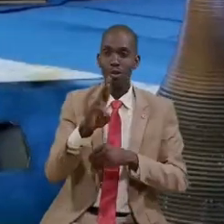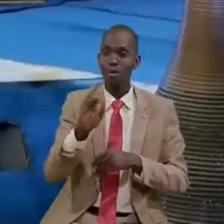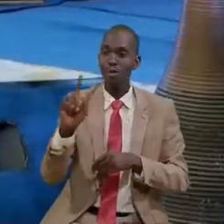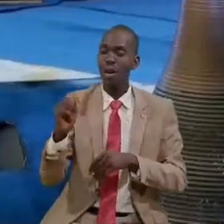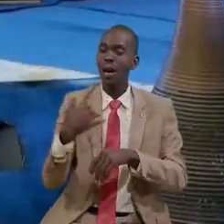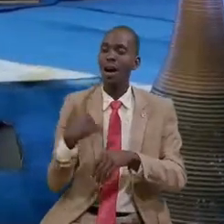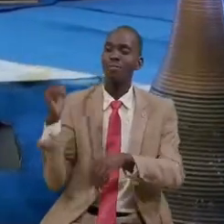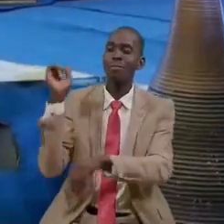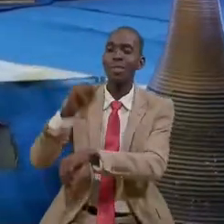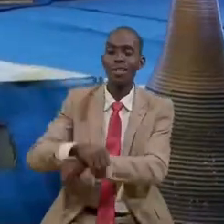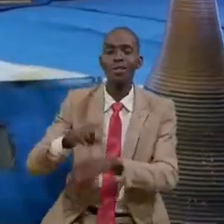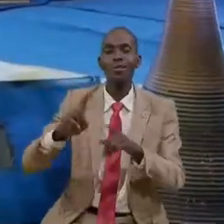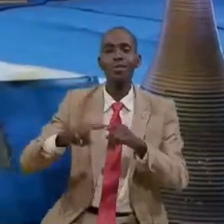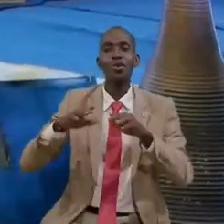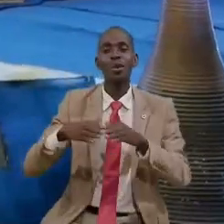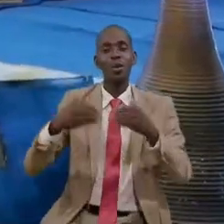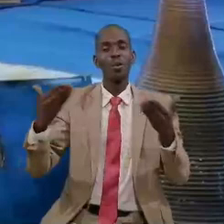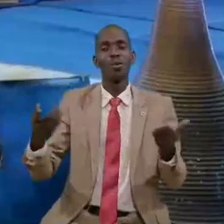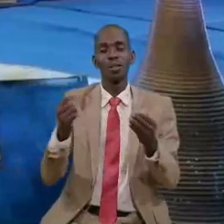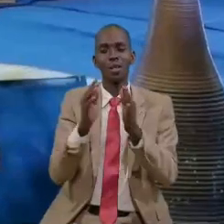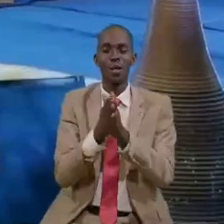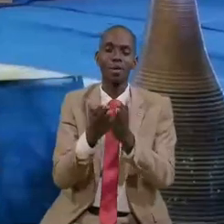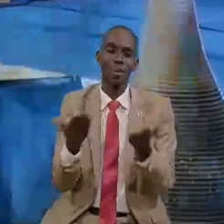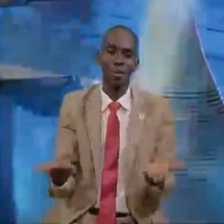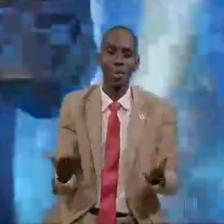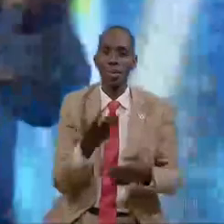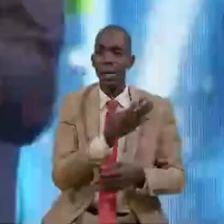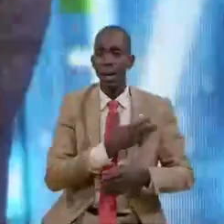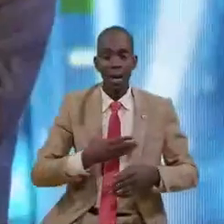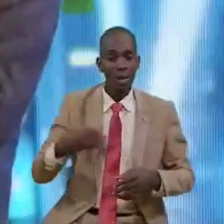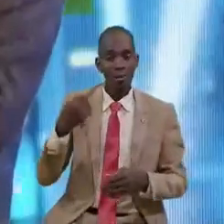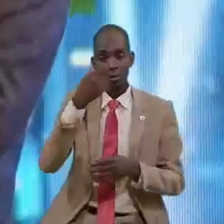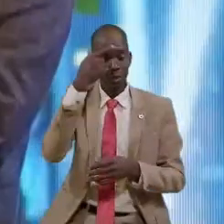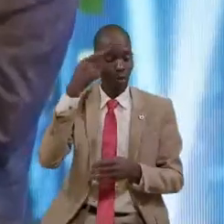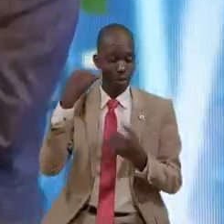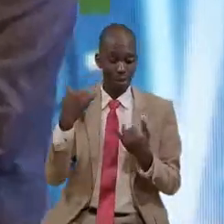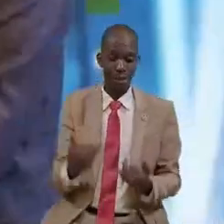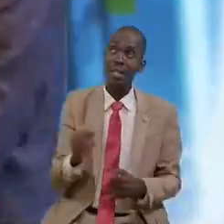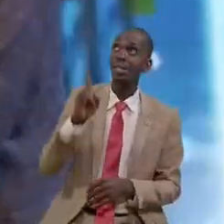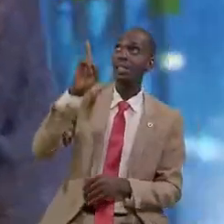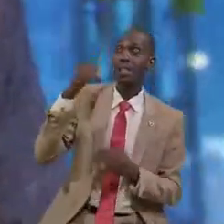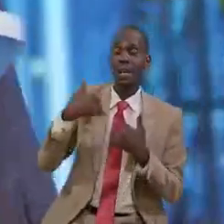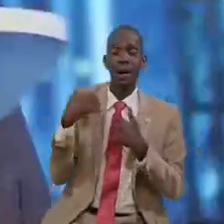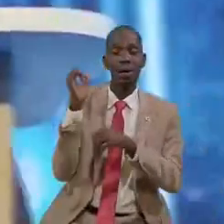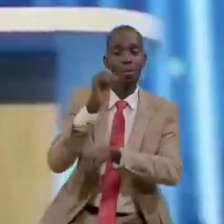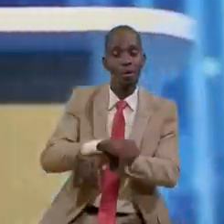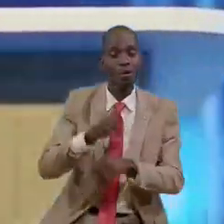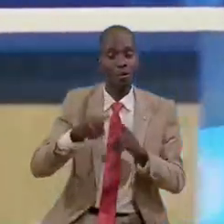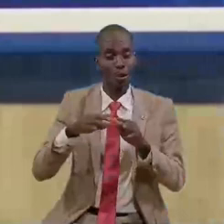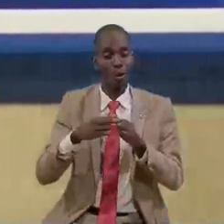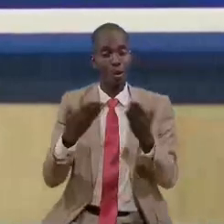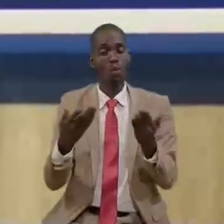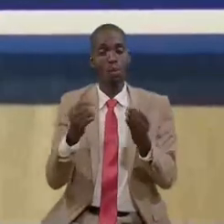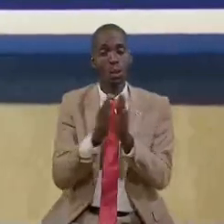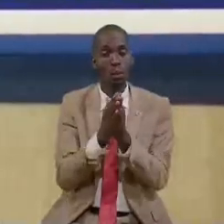vaincu pour ouvrir le livre. Parce qu'il a vaincu pour ouvrir le livre, il y a